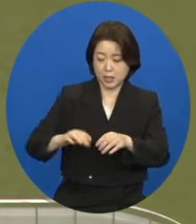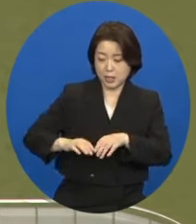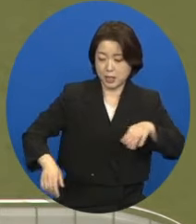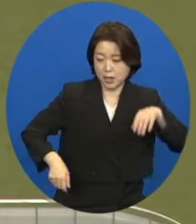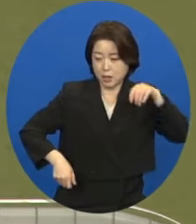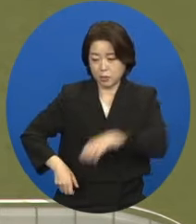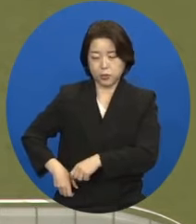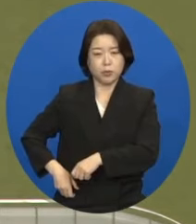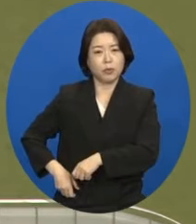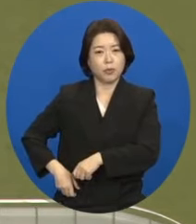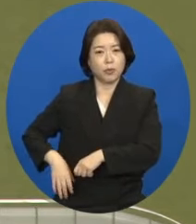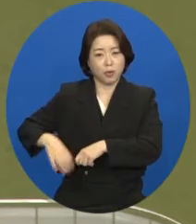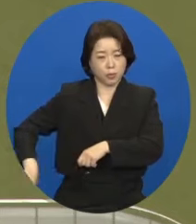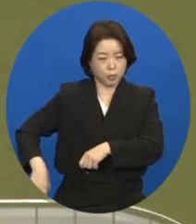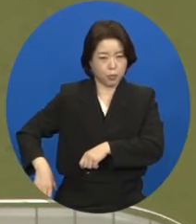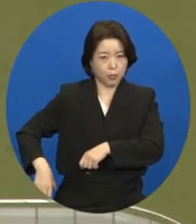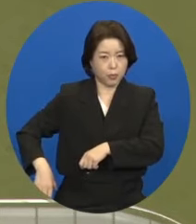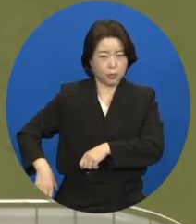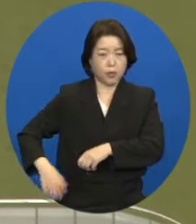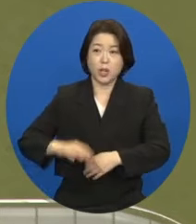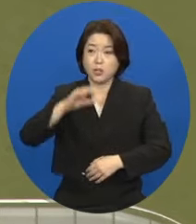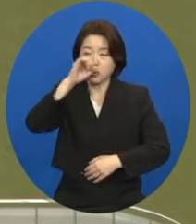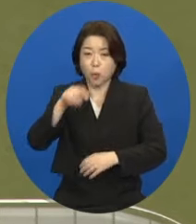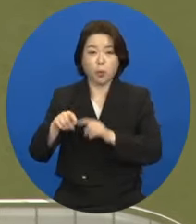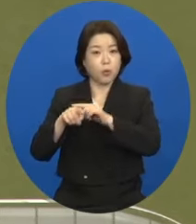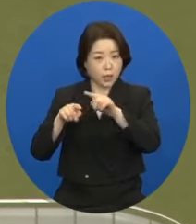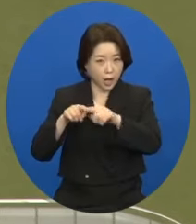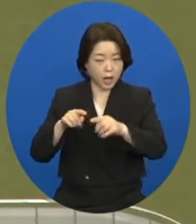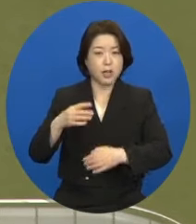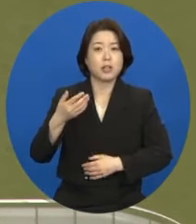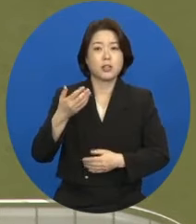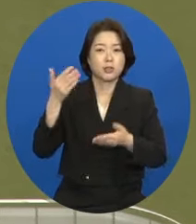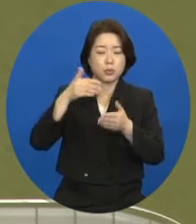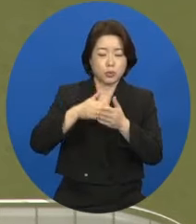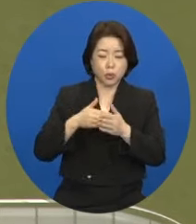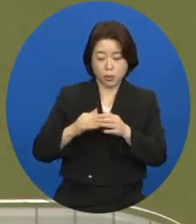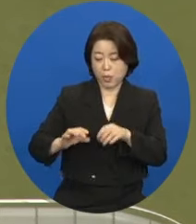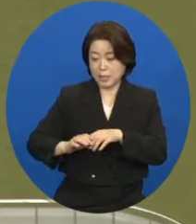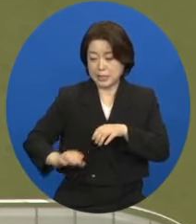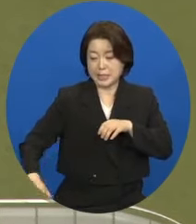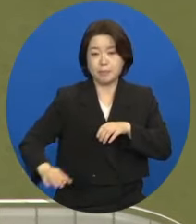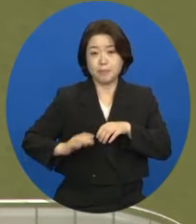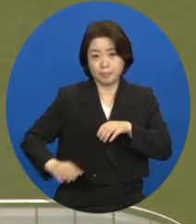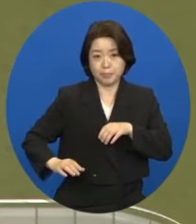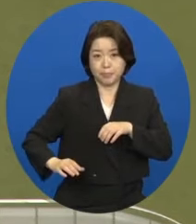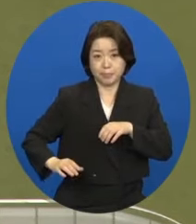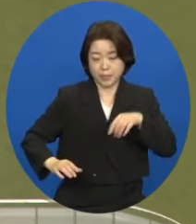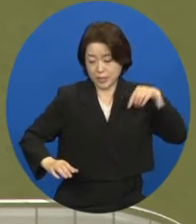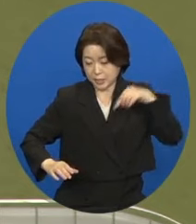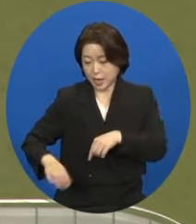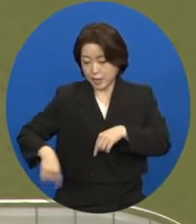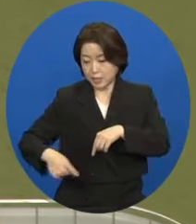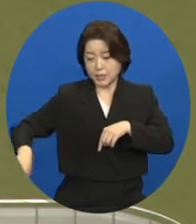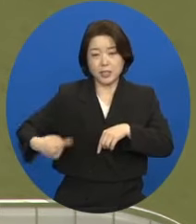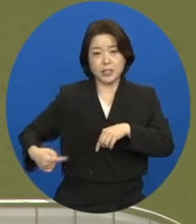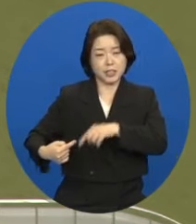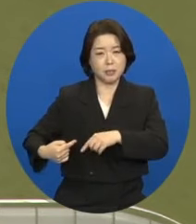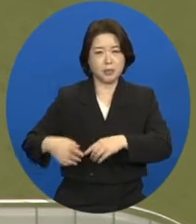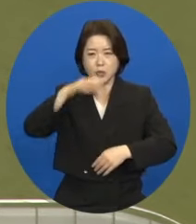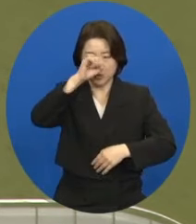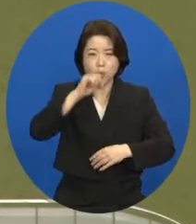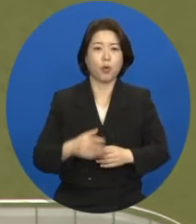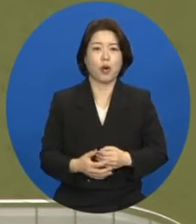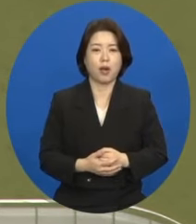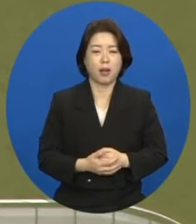되어주었습니다. 명검일수록 칼집이 좋습니다. 왜냐하면 명검은 날카롭기 때문에 아무거나 베어서는